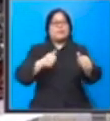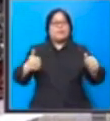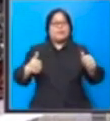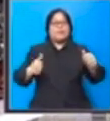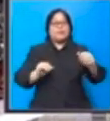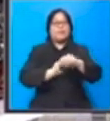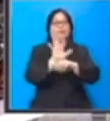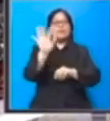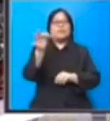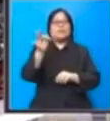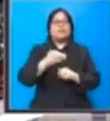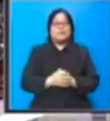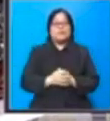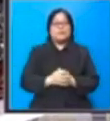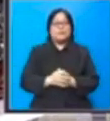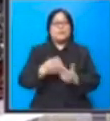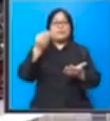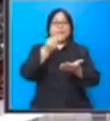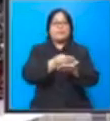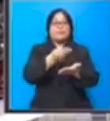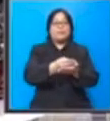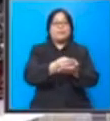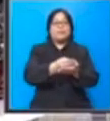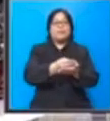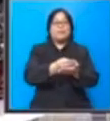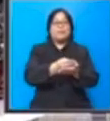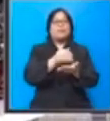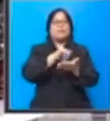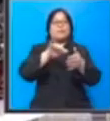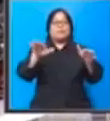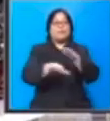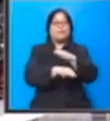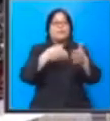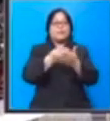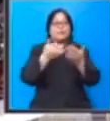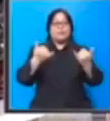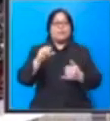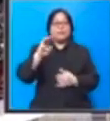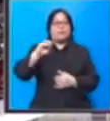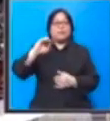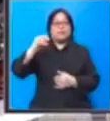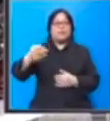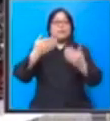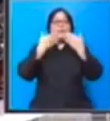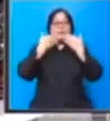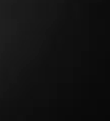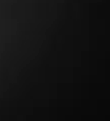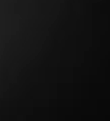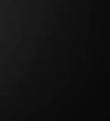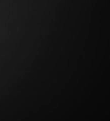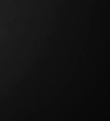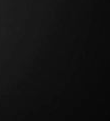wabak COVID-19 yang mana peruntukan tersebut adalah di bawah peruntukan sedia ada Kementerian Kesihatan. Terima kasih.